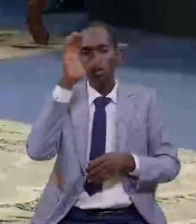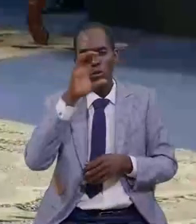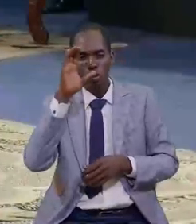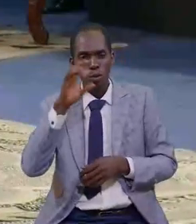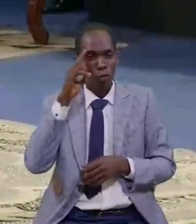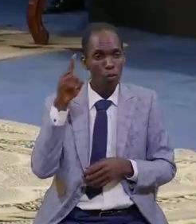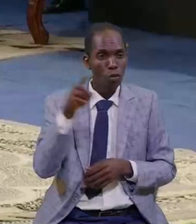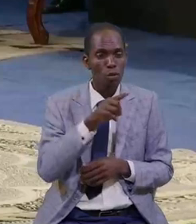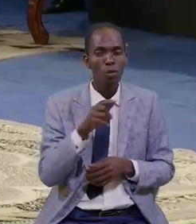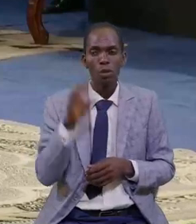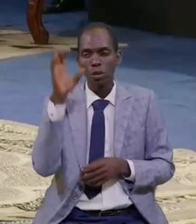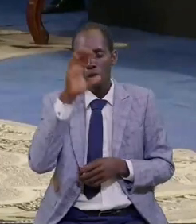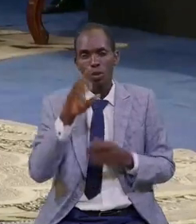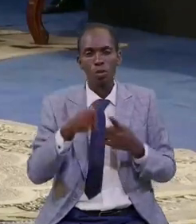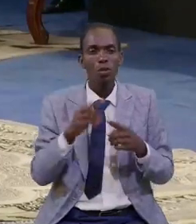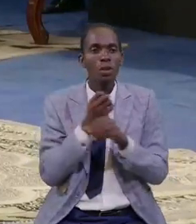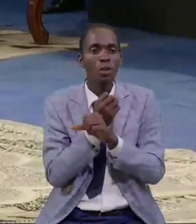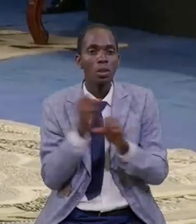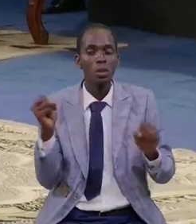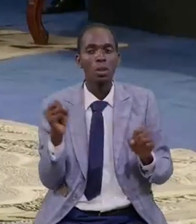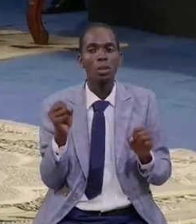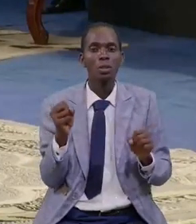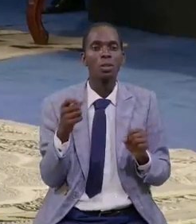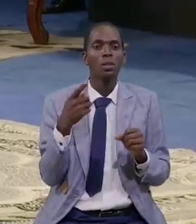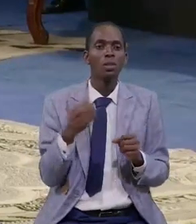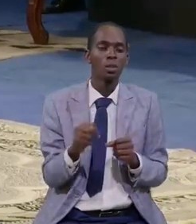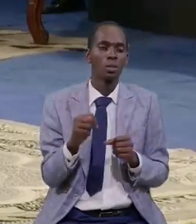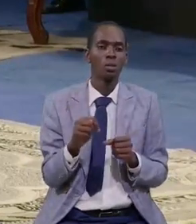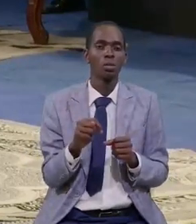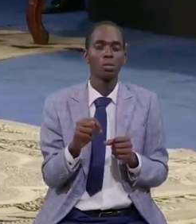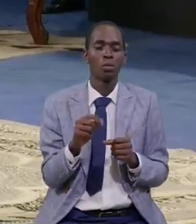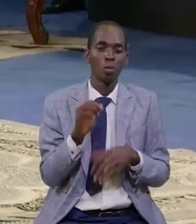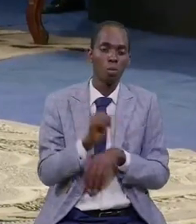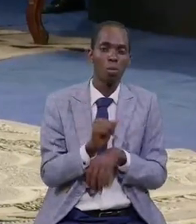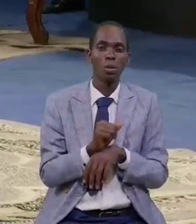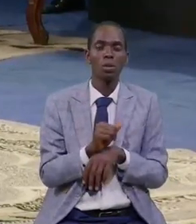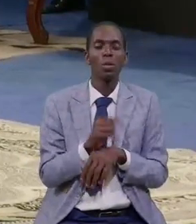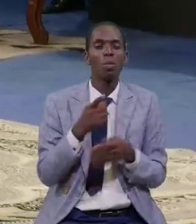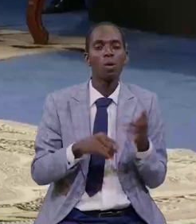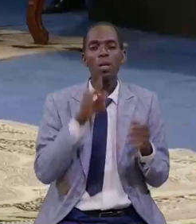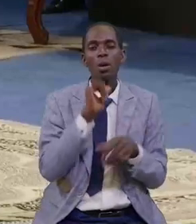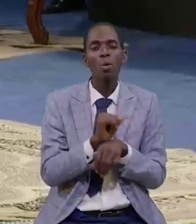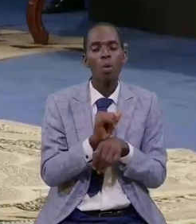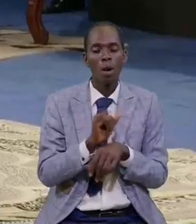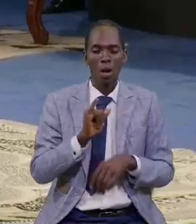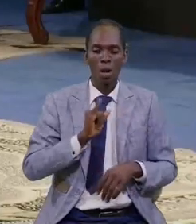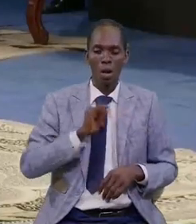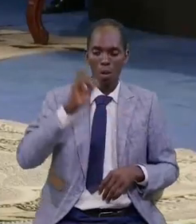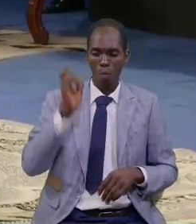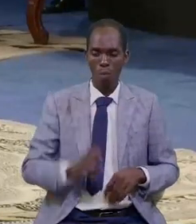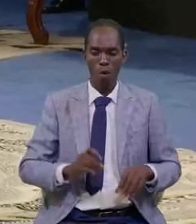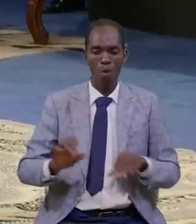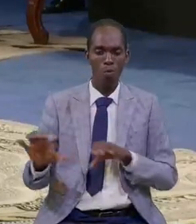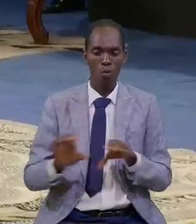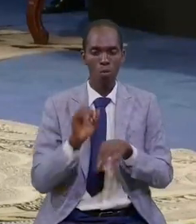cherchant sauver les qui dois faire je dois faire les œufs de celui qui m'a